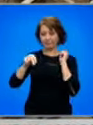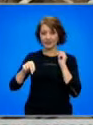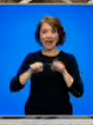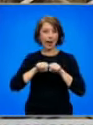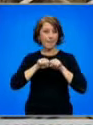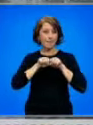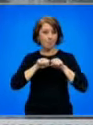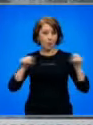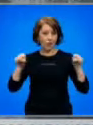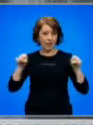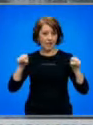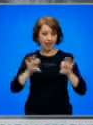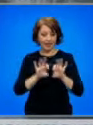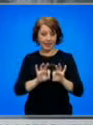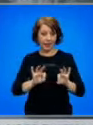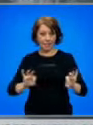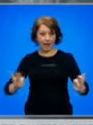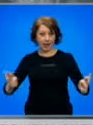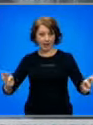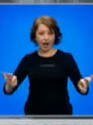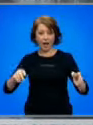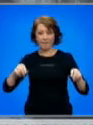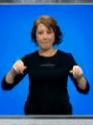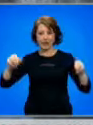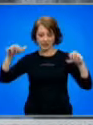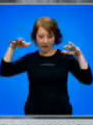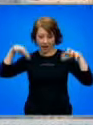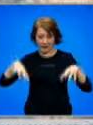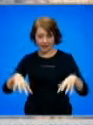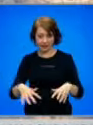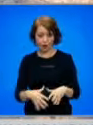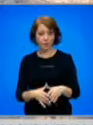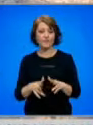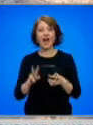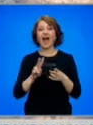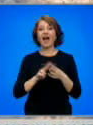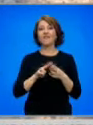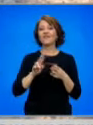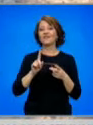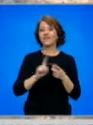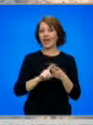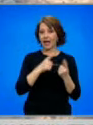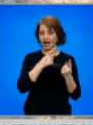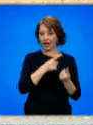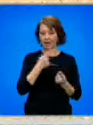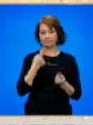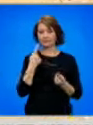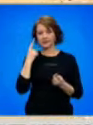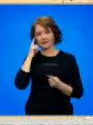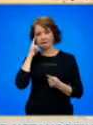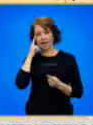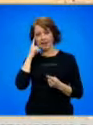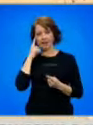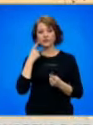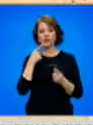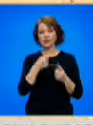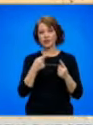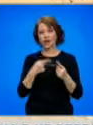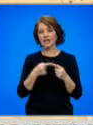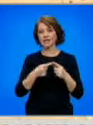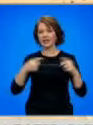тръбата и завляко и пръста надолу. От ВИК смятат, че причината за водопроводната авария е именно в